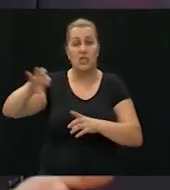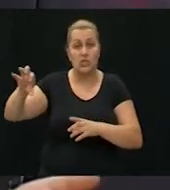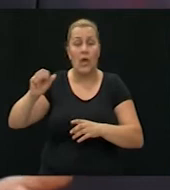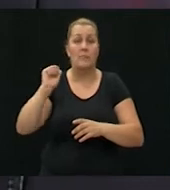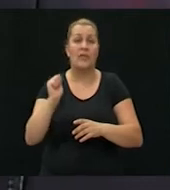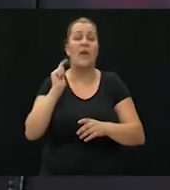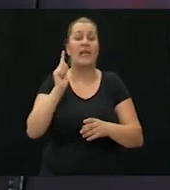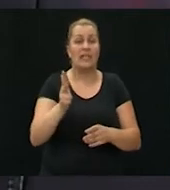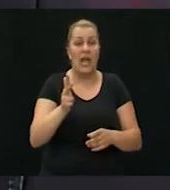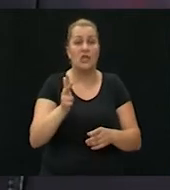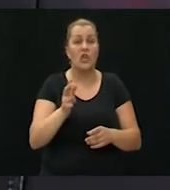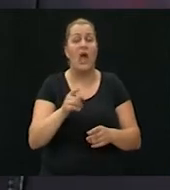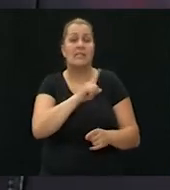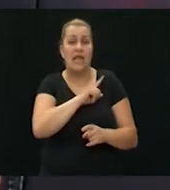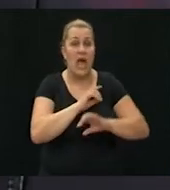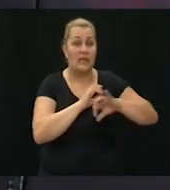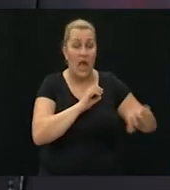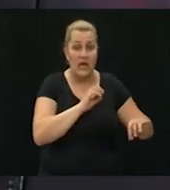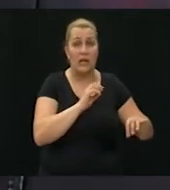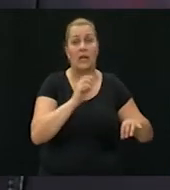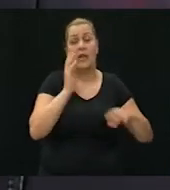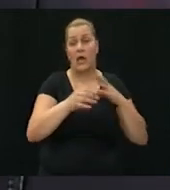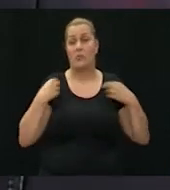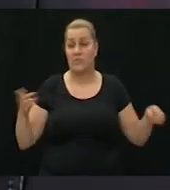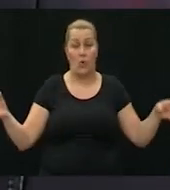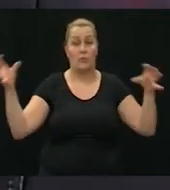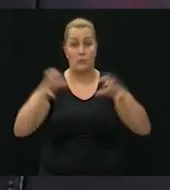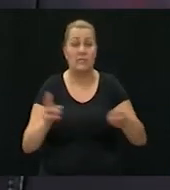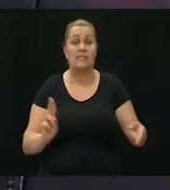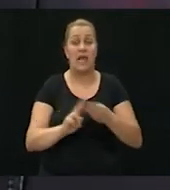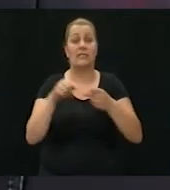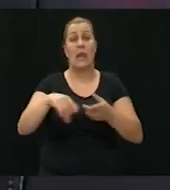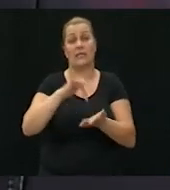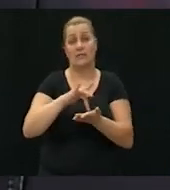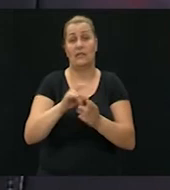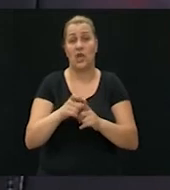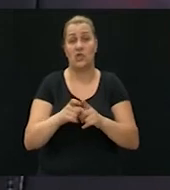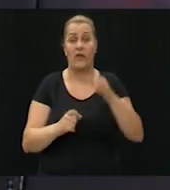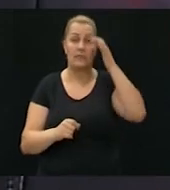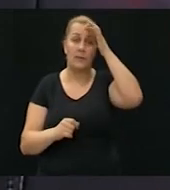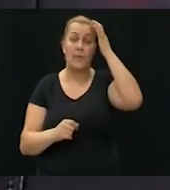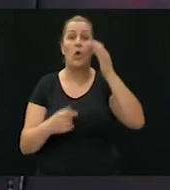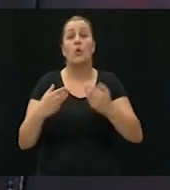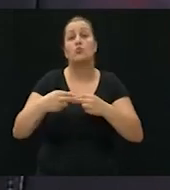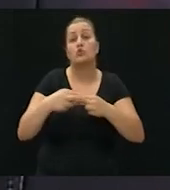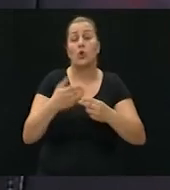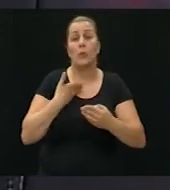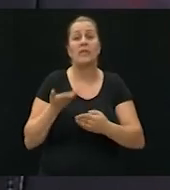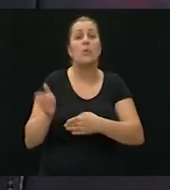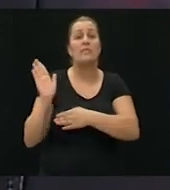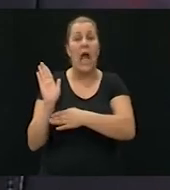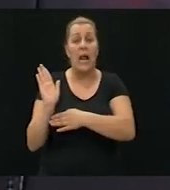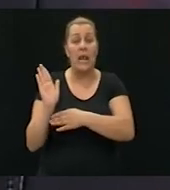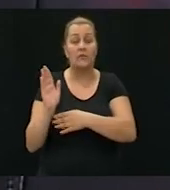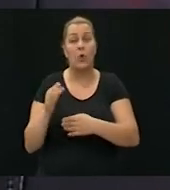ratištu, 1. i 3. bojna na Zadarskom, tako da smo se sastali tu, pa uskoro je došla i ova zakletva, kad smo imali jednu